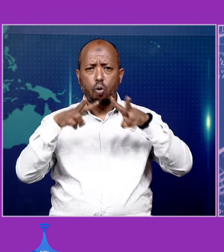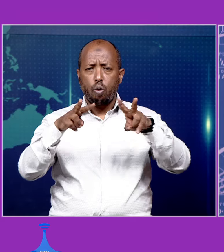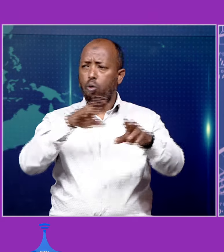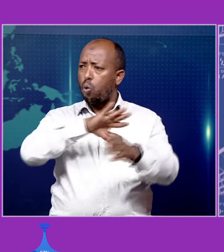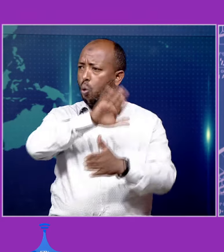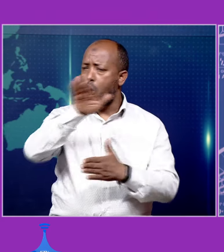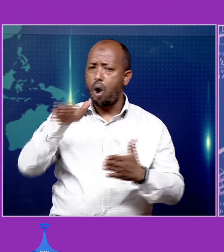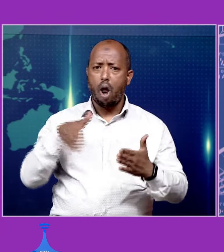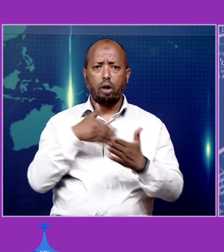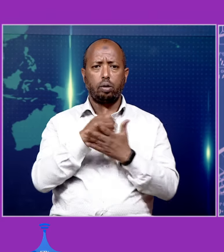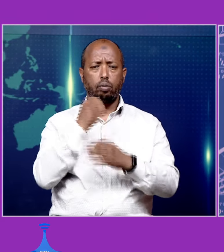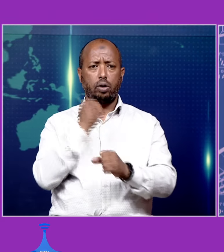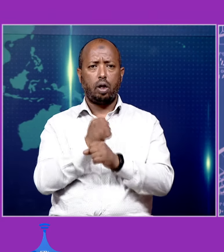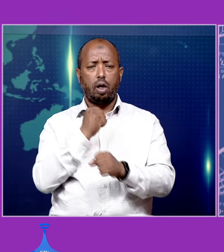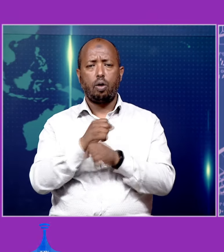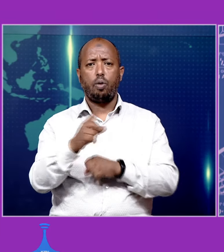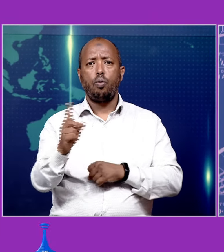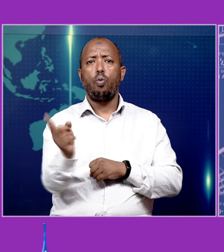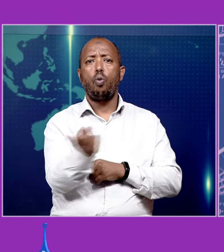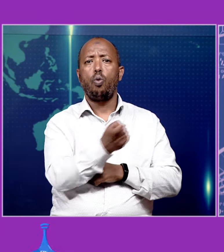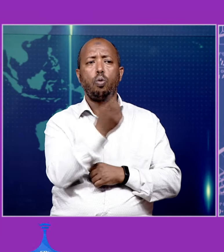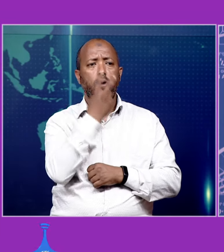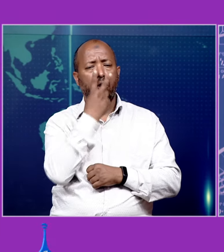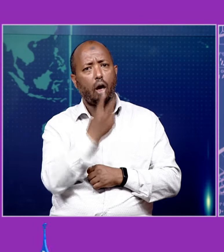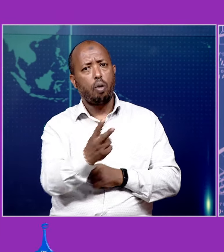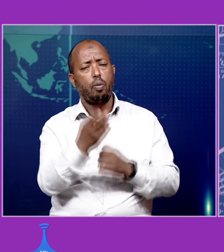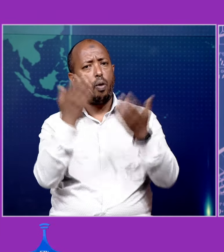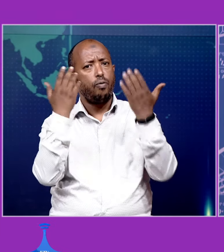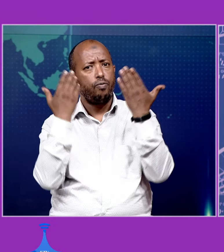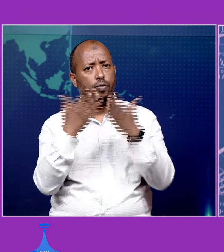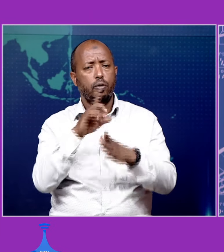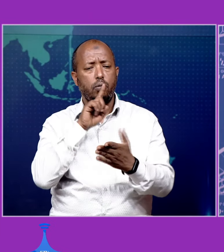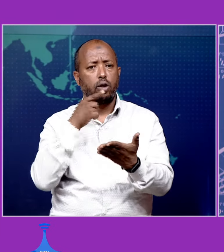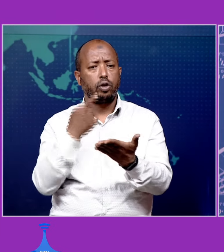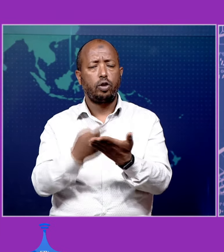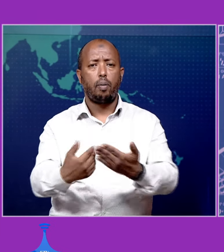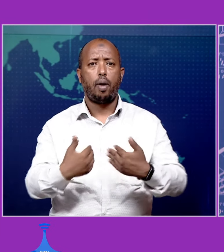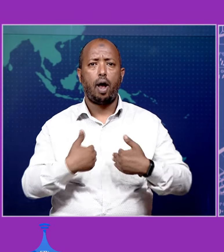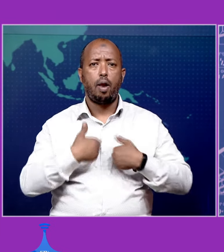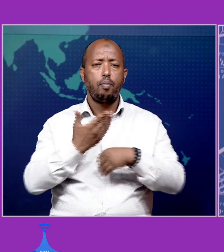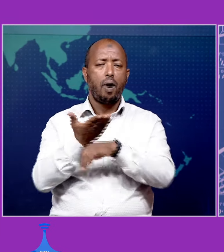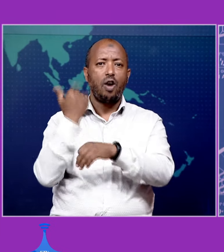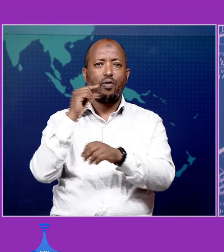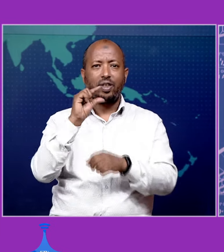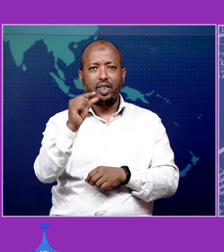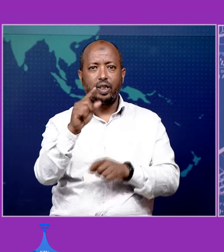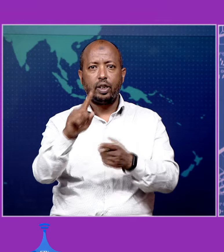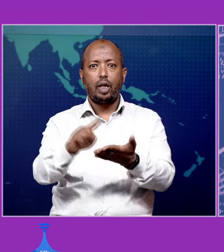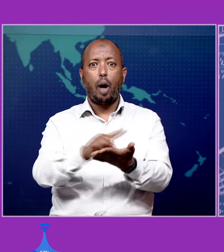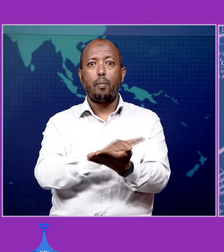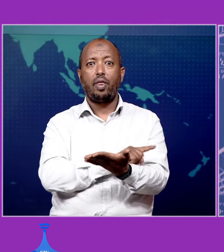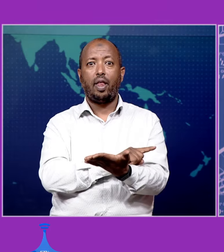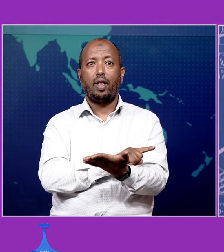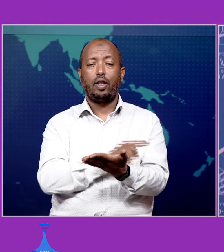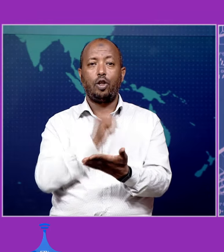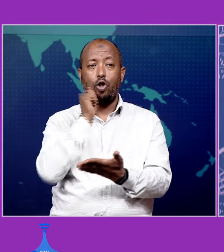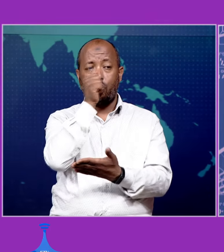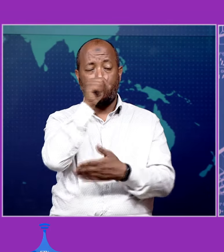እንቅስቃሴ ውጤታማ መሆኑ የታየበት ነው። ባለፉት ጥቂት ሳምንታት ኢትዮጵያን